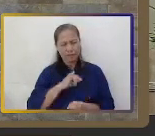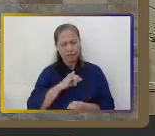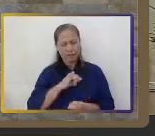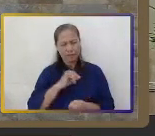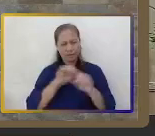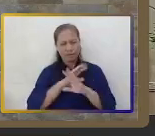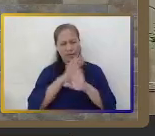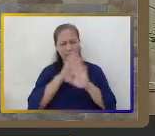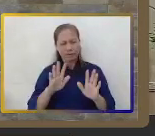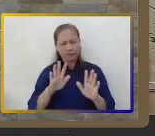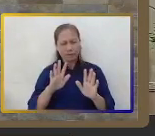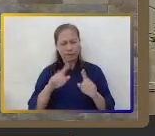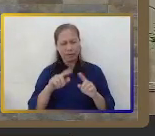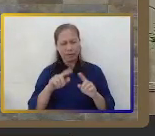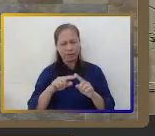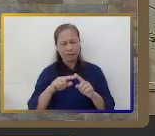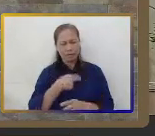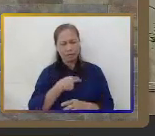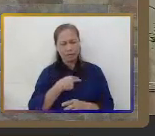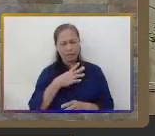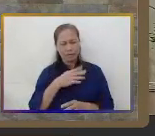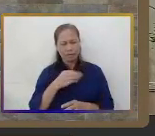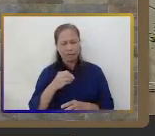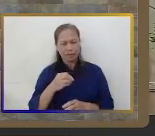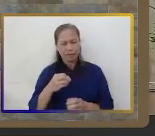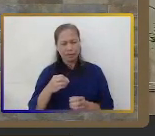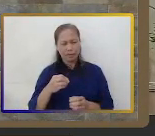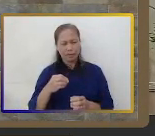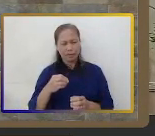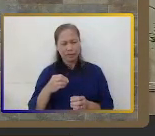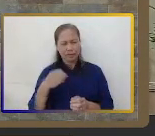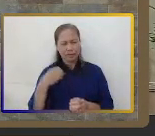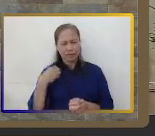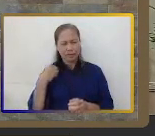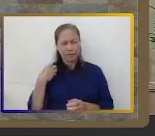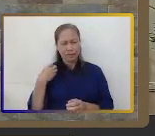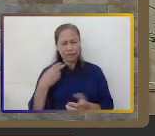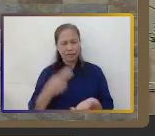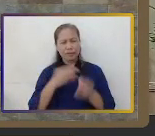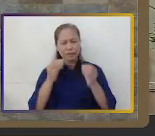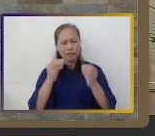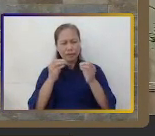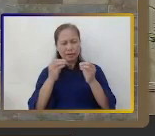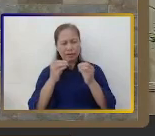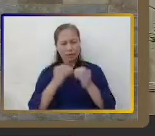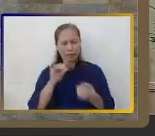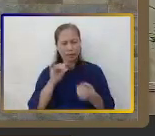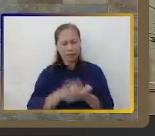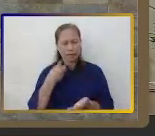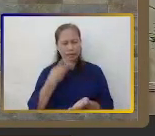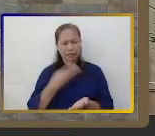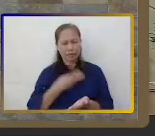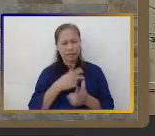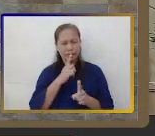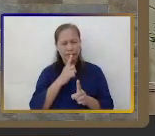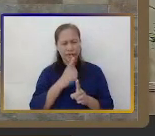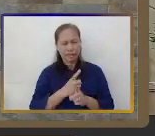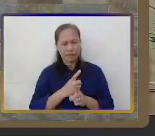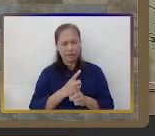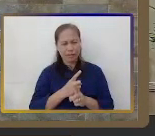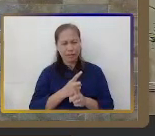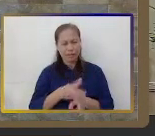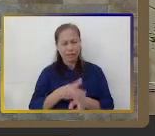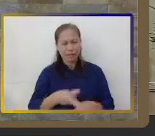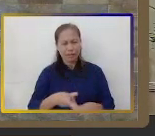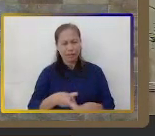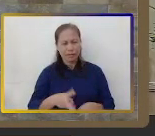maliwanag po sa amin at mas lalo pa kaming natutulungang makita Panginoon na kami po ay nasa tamang panampalataya at na pagpapatuloy namin